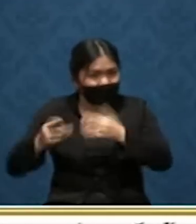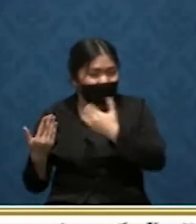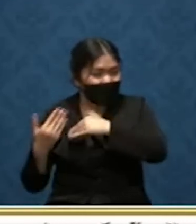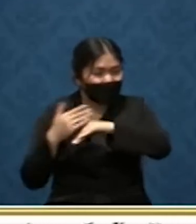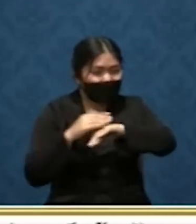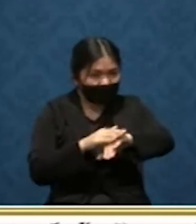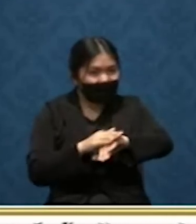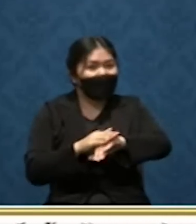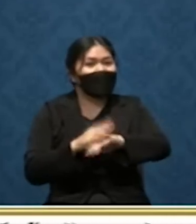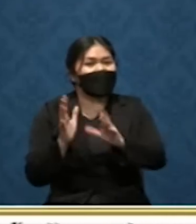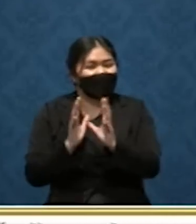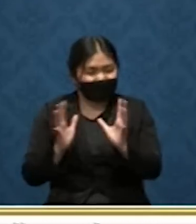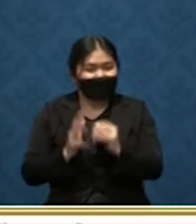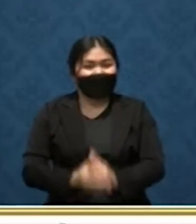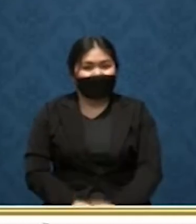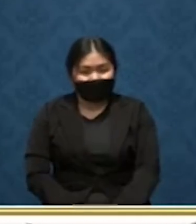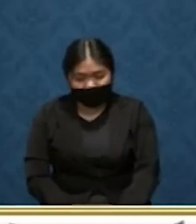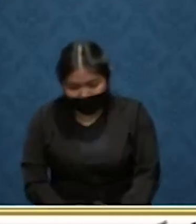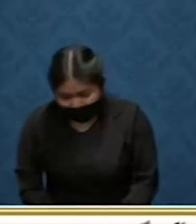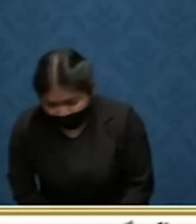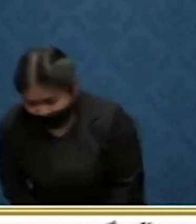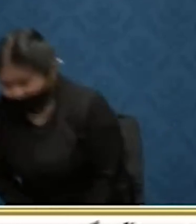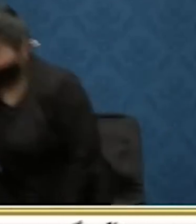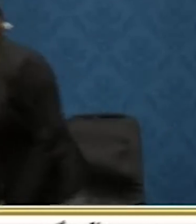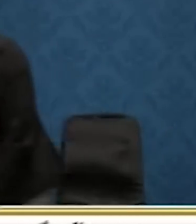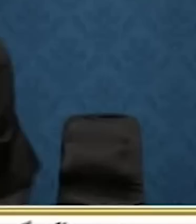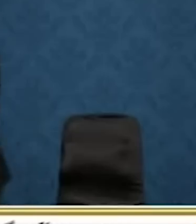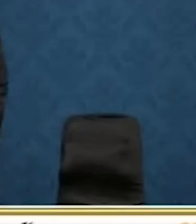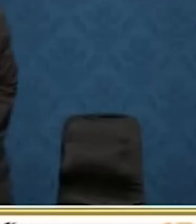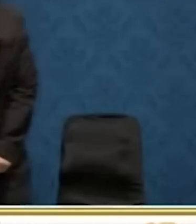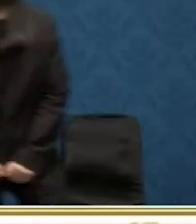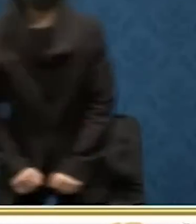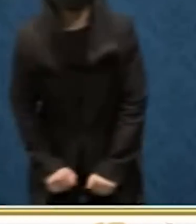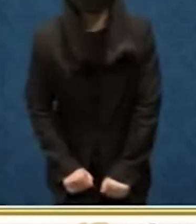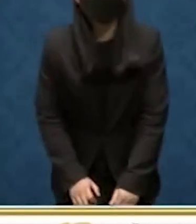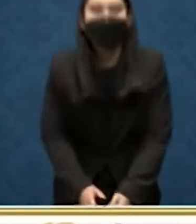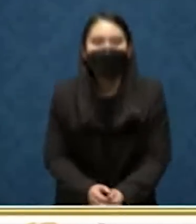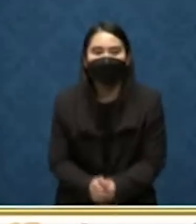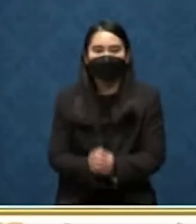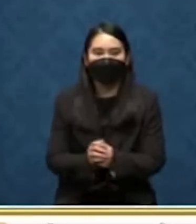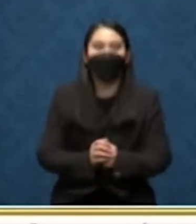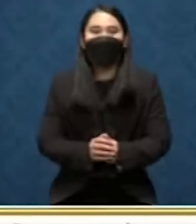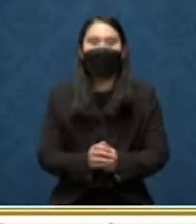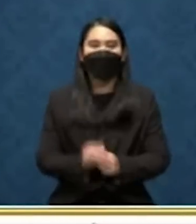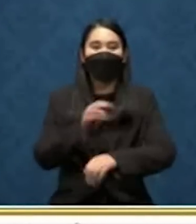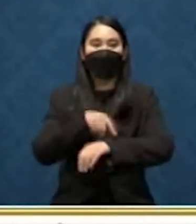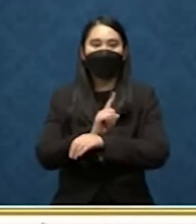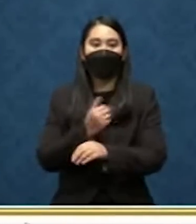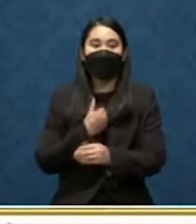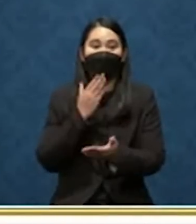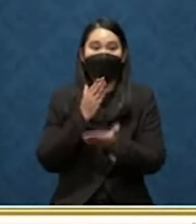เข้ามากันได้มากขนาดนี้แตทานประทานครับอยู่สินฉีไมไดหยดอยแ่นี้ครับ